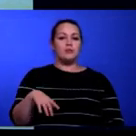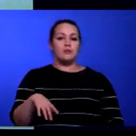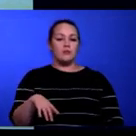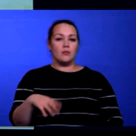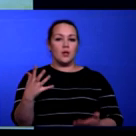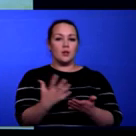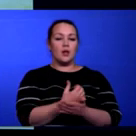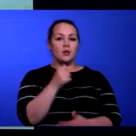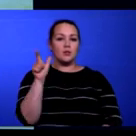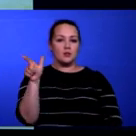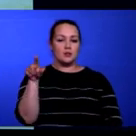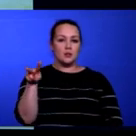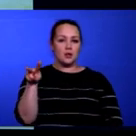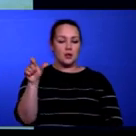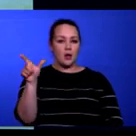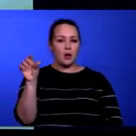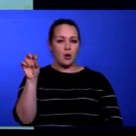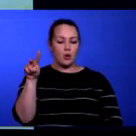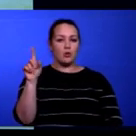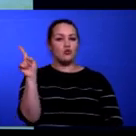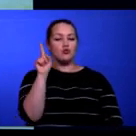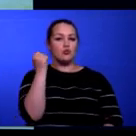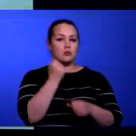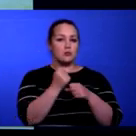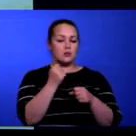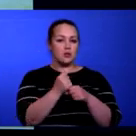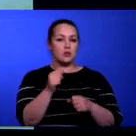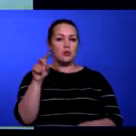ставим вопрос что делают летают